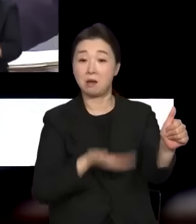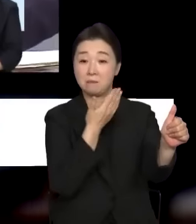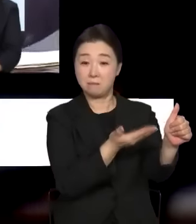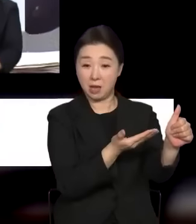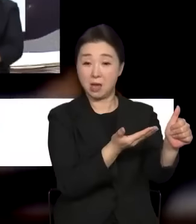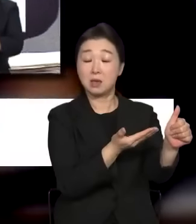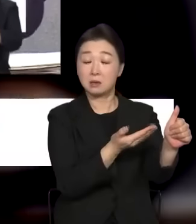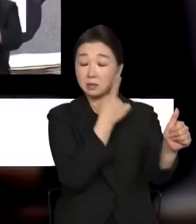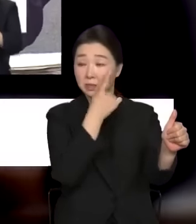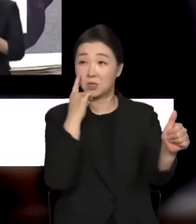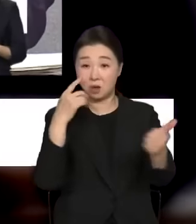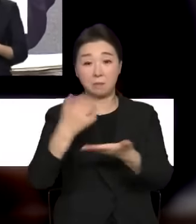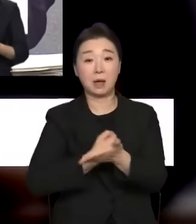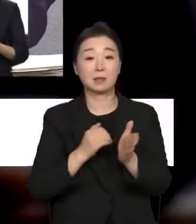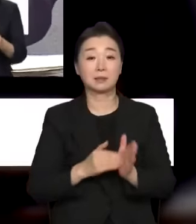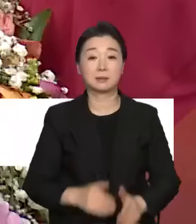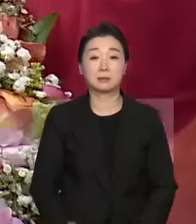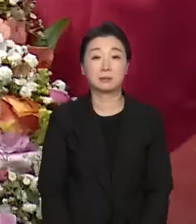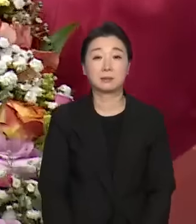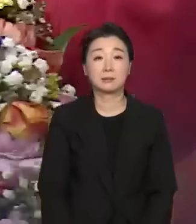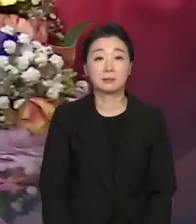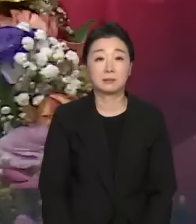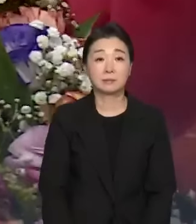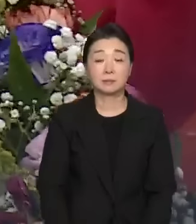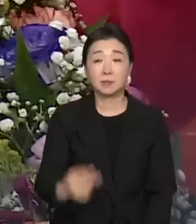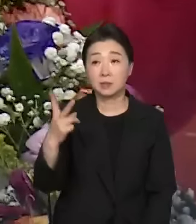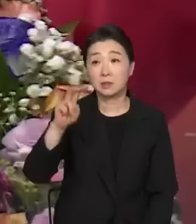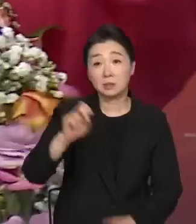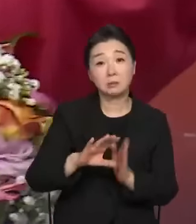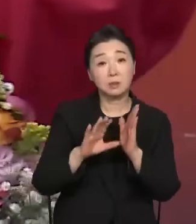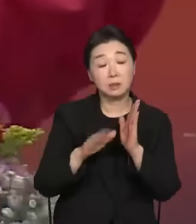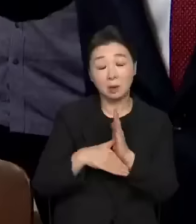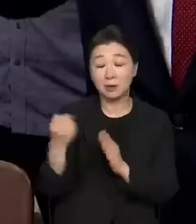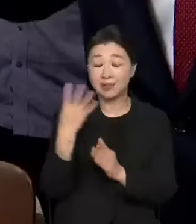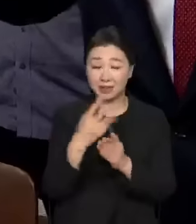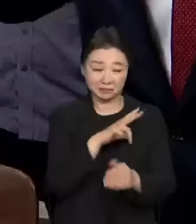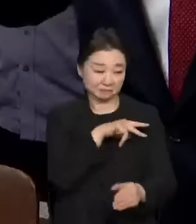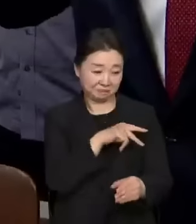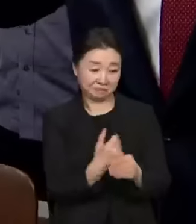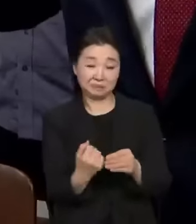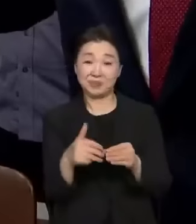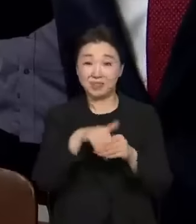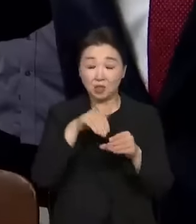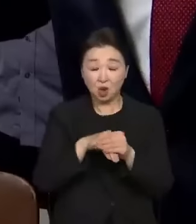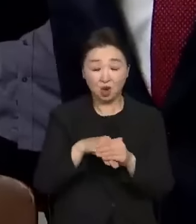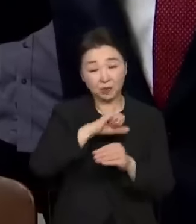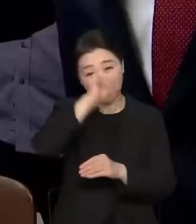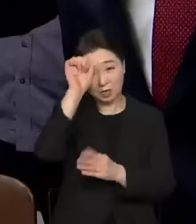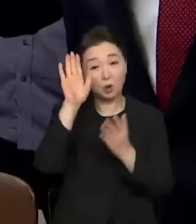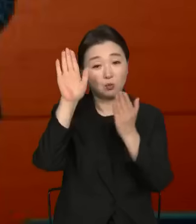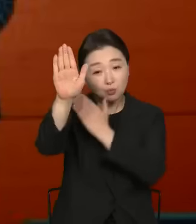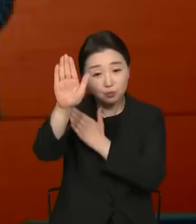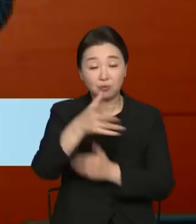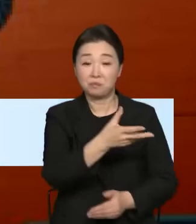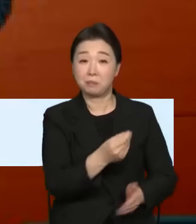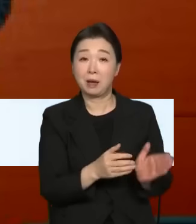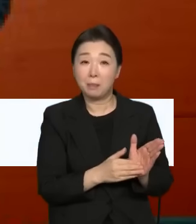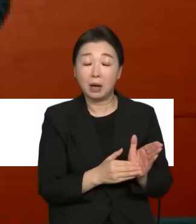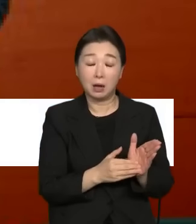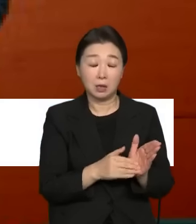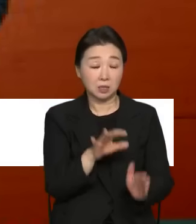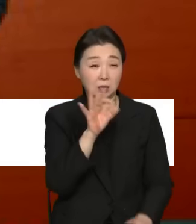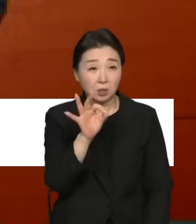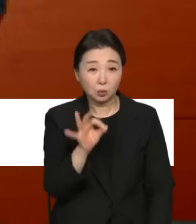단서를 포착했다고 보도했습니다 2022년 제 선거 당선입니다는이 돈이